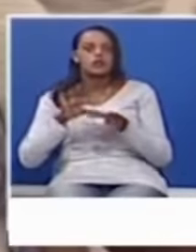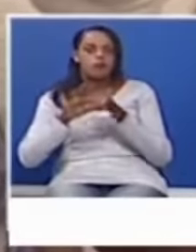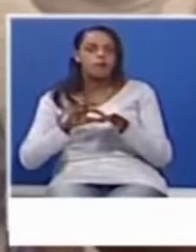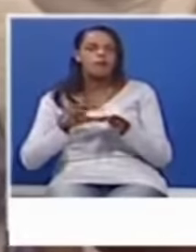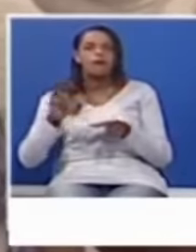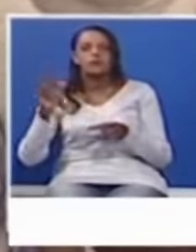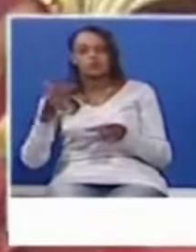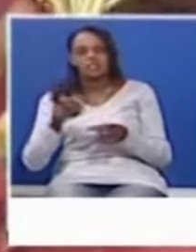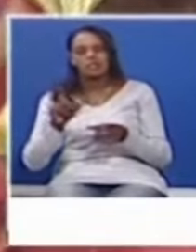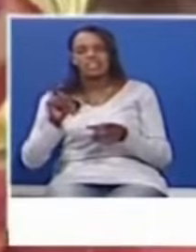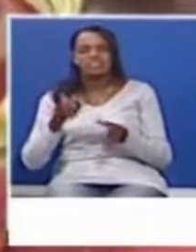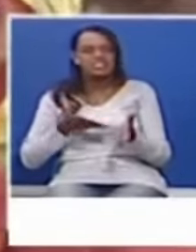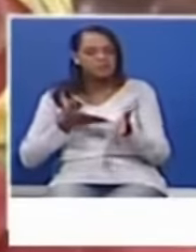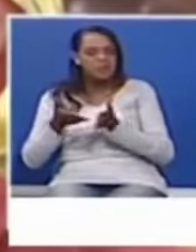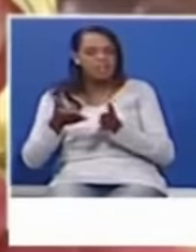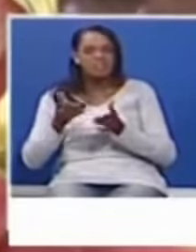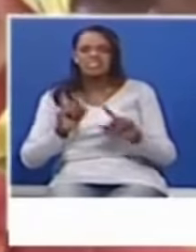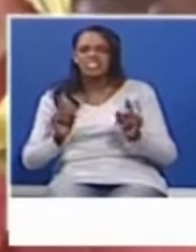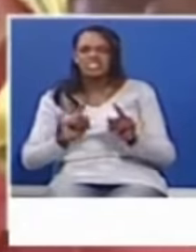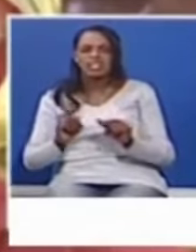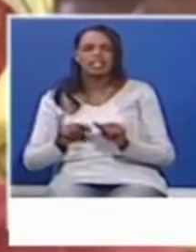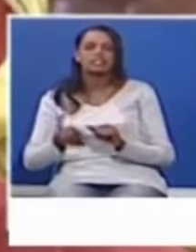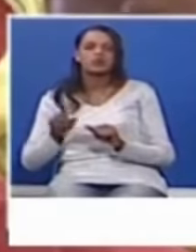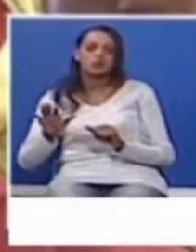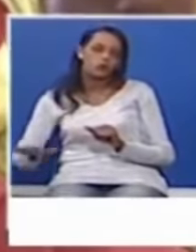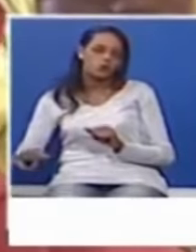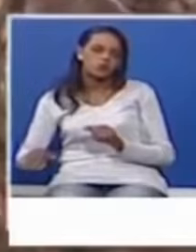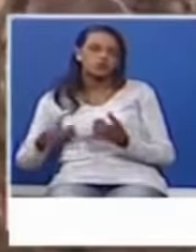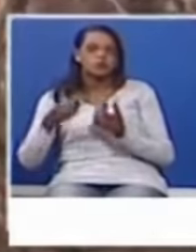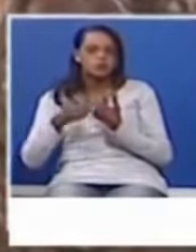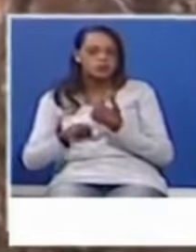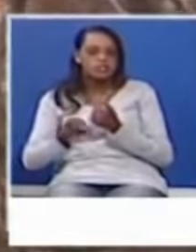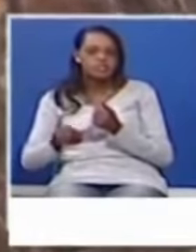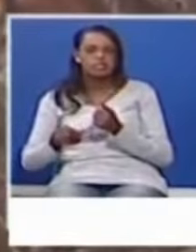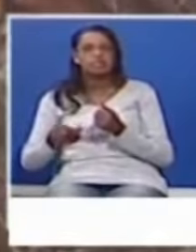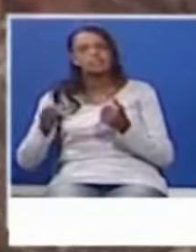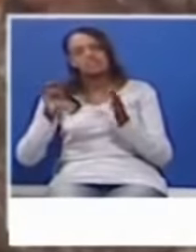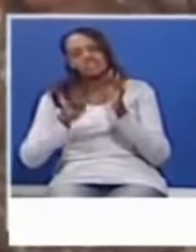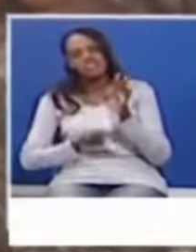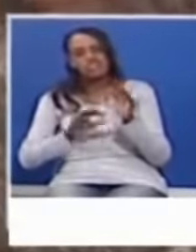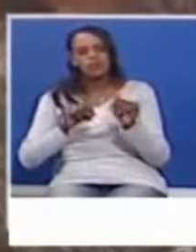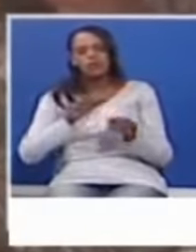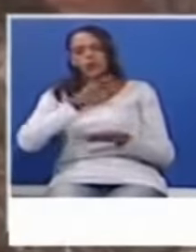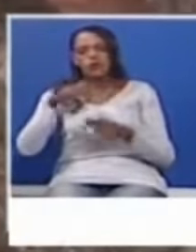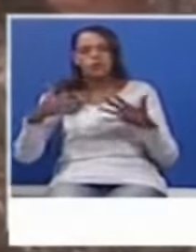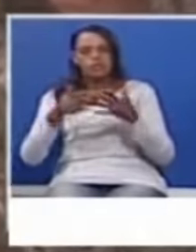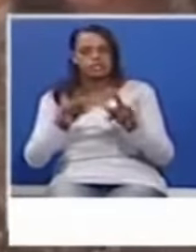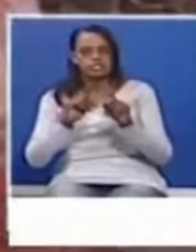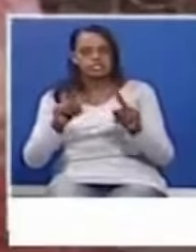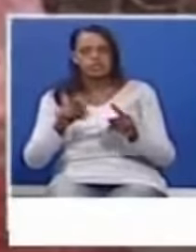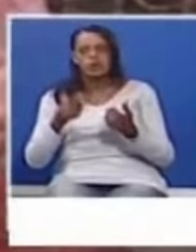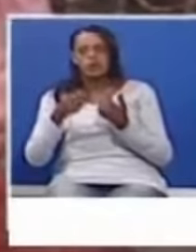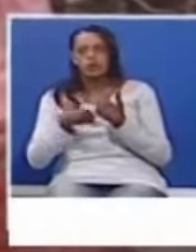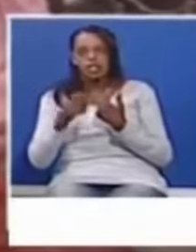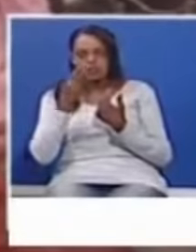ሩቤላ ብቫይረስ ዝመሓላለፍ ቀንዲ ንህፃናት ዘጥቅዕ ስንክልናን ሞትን ዘስዕብ ተላባኢ ሕማም ምዃኑ ጠቒሱ ኩሉ ሕብረተሰብ ጉድኣቱ ተረዲኡ